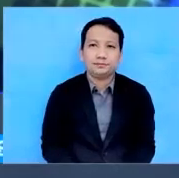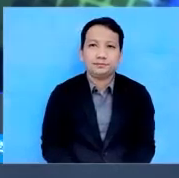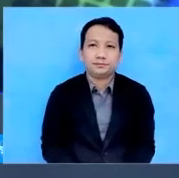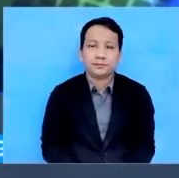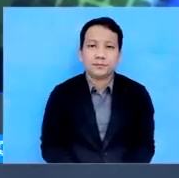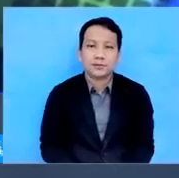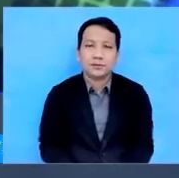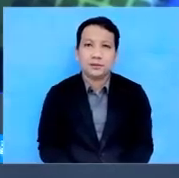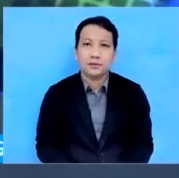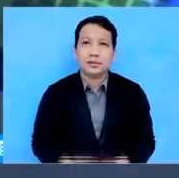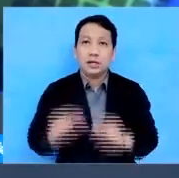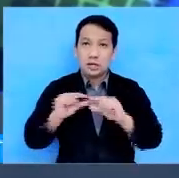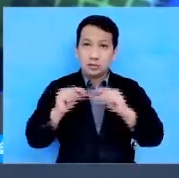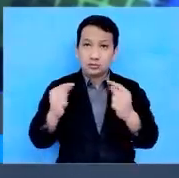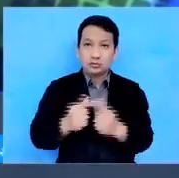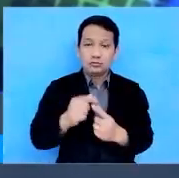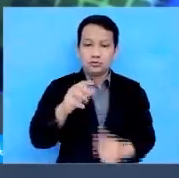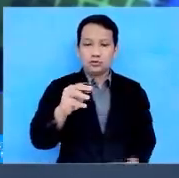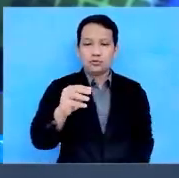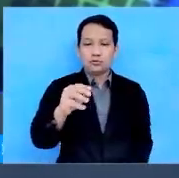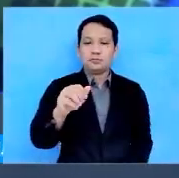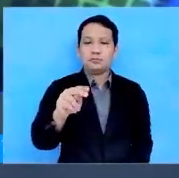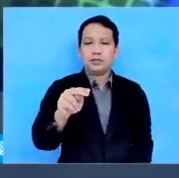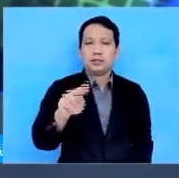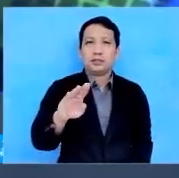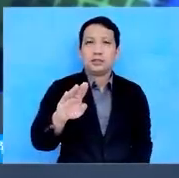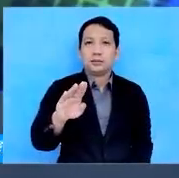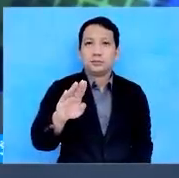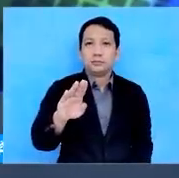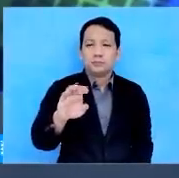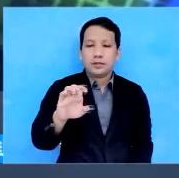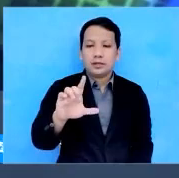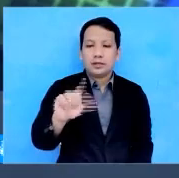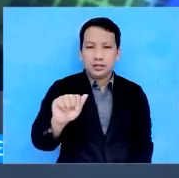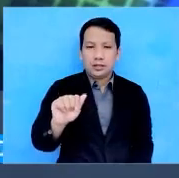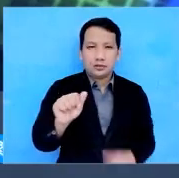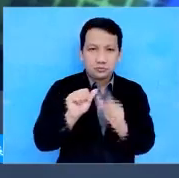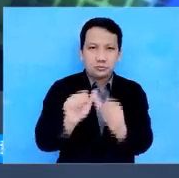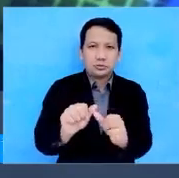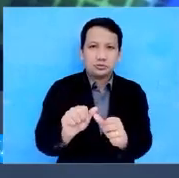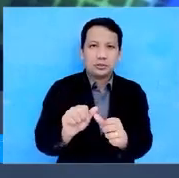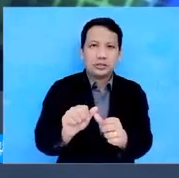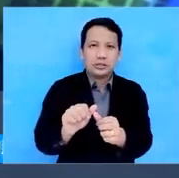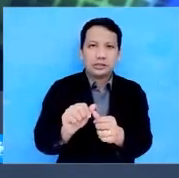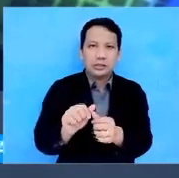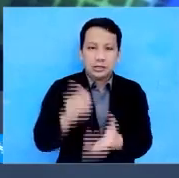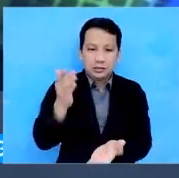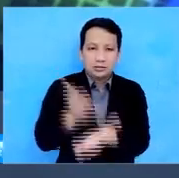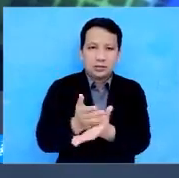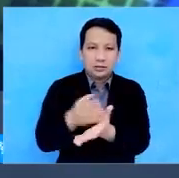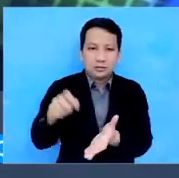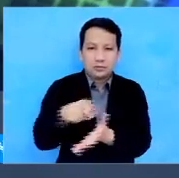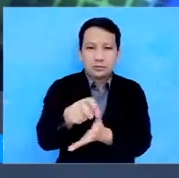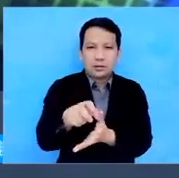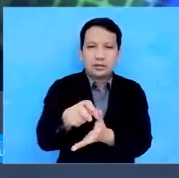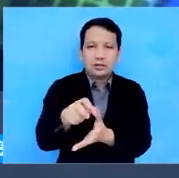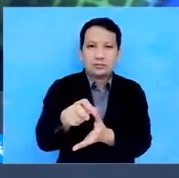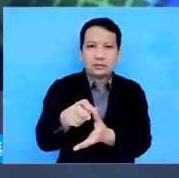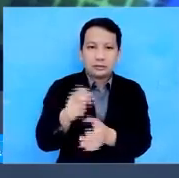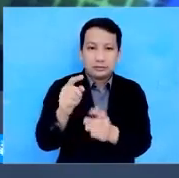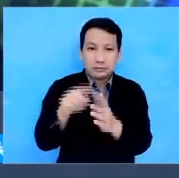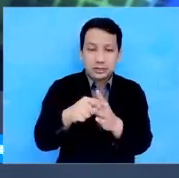Nanindigan pa rin ang grupong manibela na tuloy ang ikinakasan nilang isang linggong tigil pasada na magsisimula sa Lunes. Kahit daw